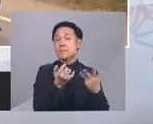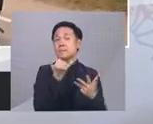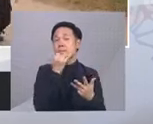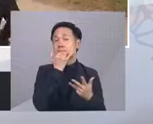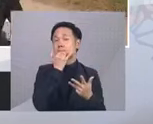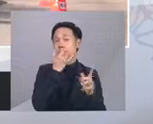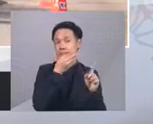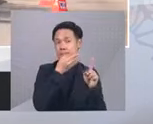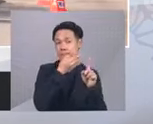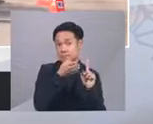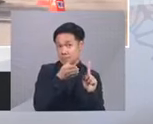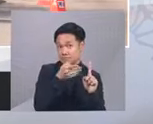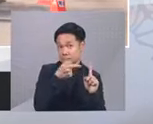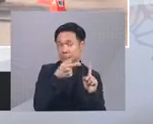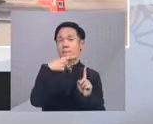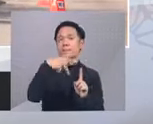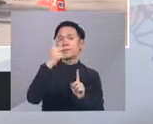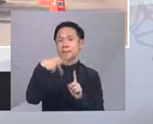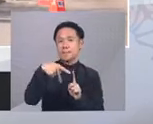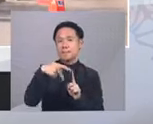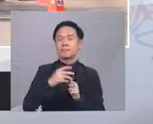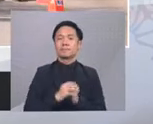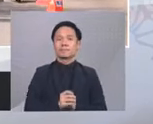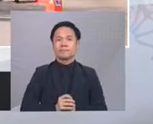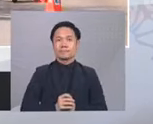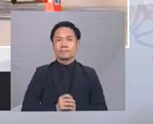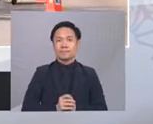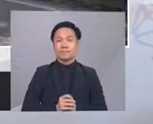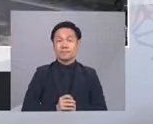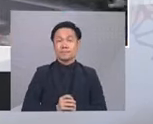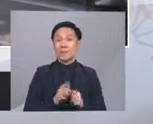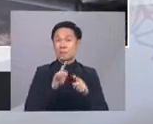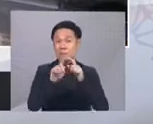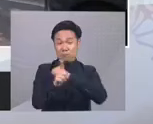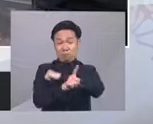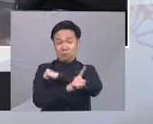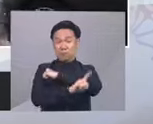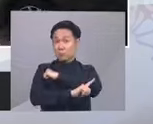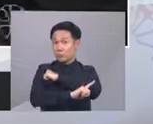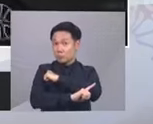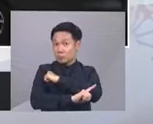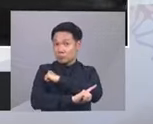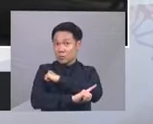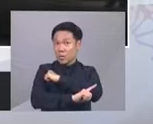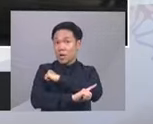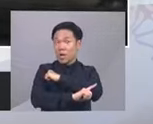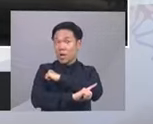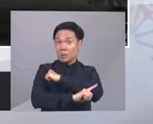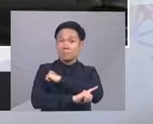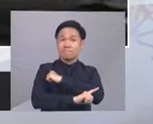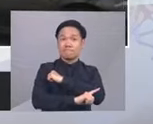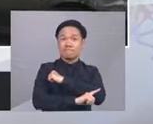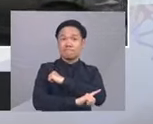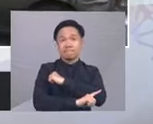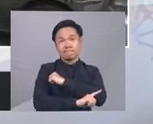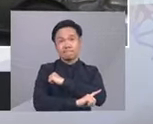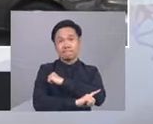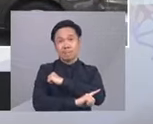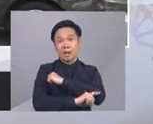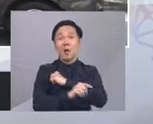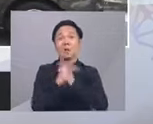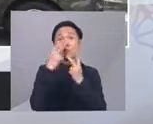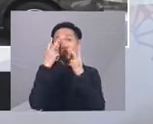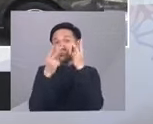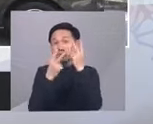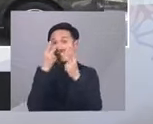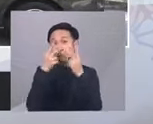engkar PKP. Namun, tiada kompaun yang dikeluarkan di atas kesalahan